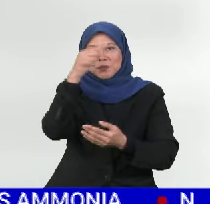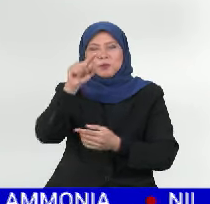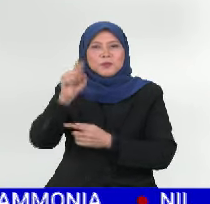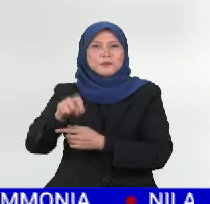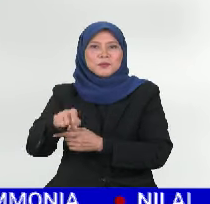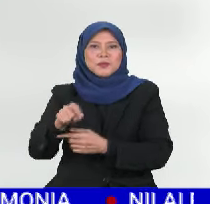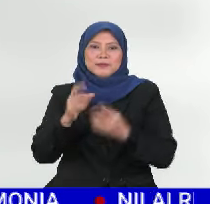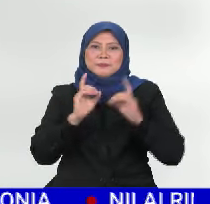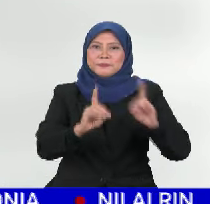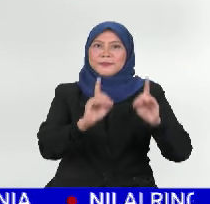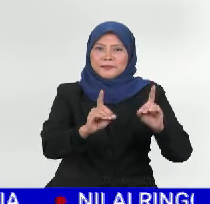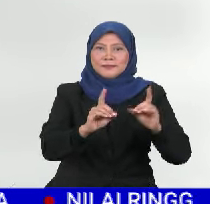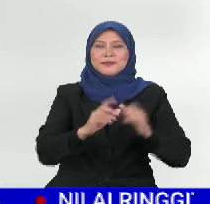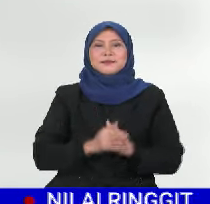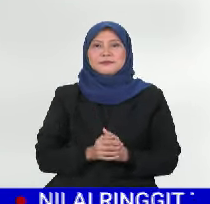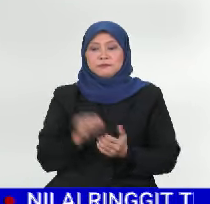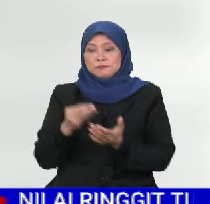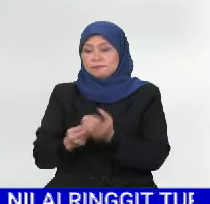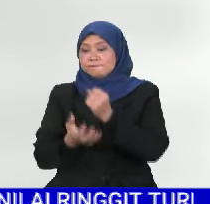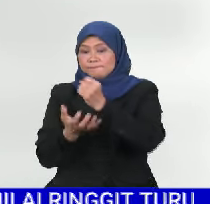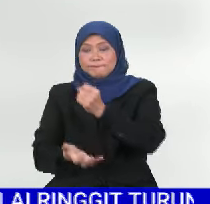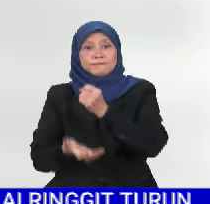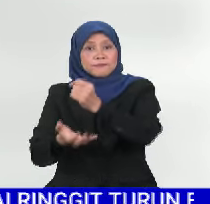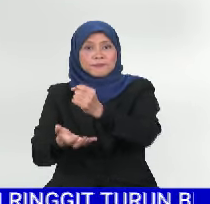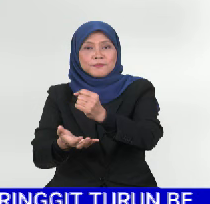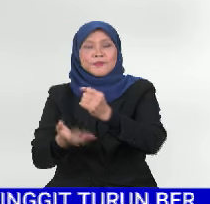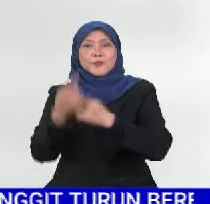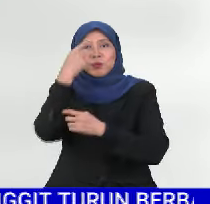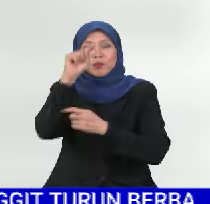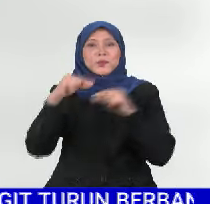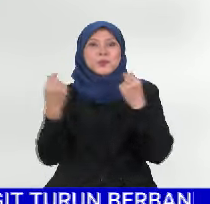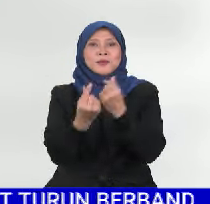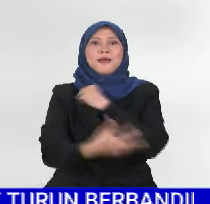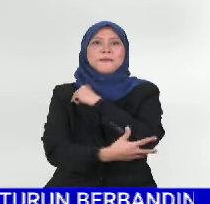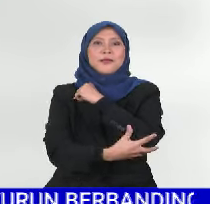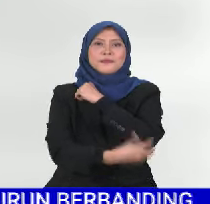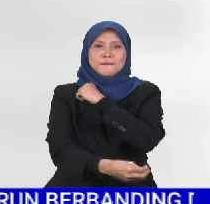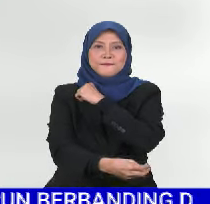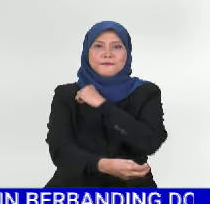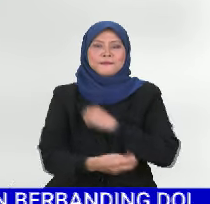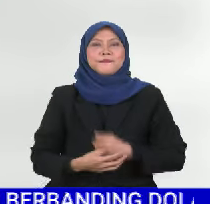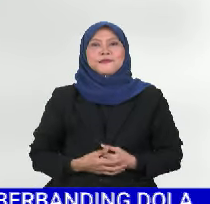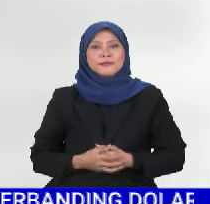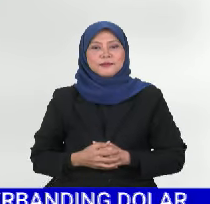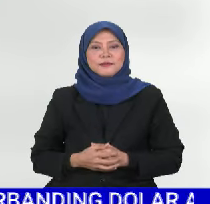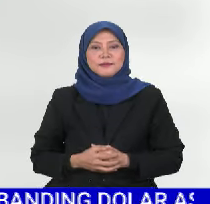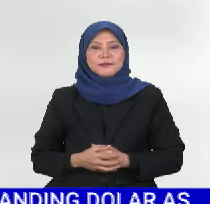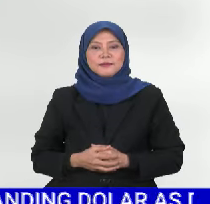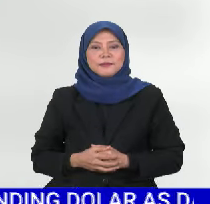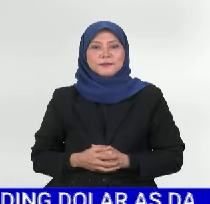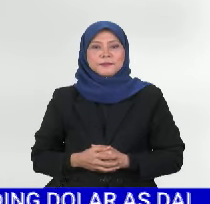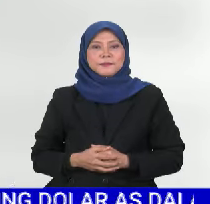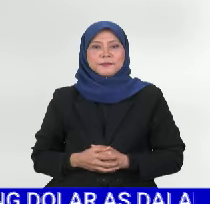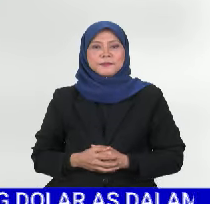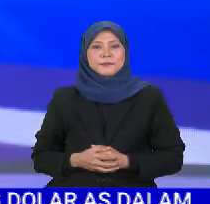keperluan pendidikan menggunakan peruntukan di bawah asnaf fisabilillah.